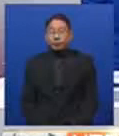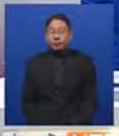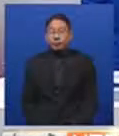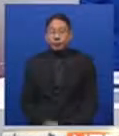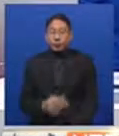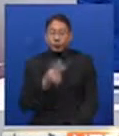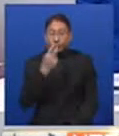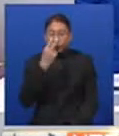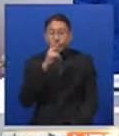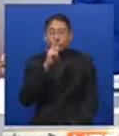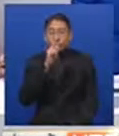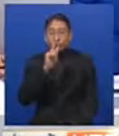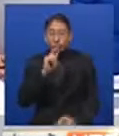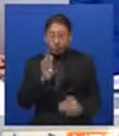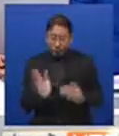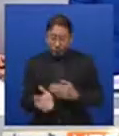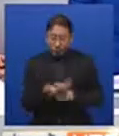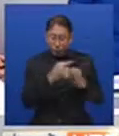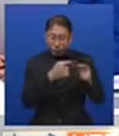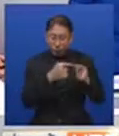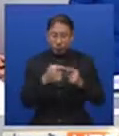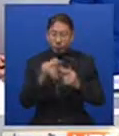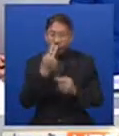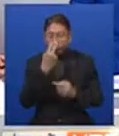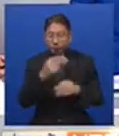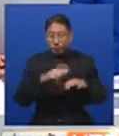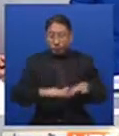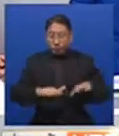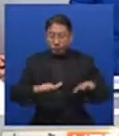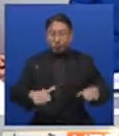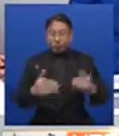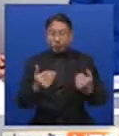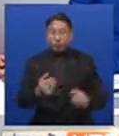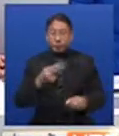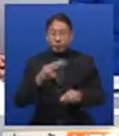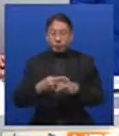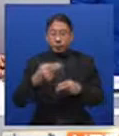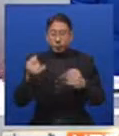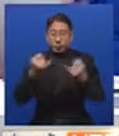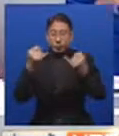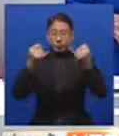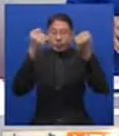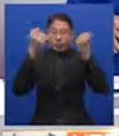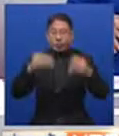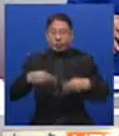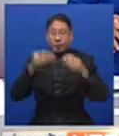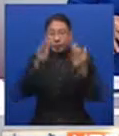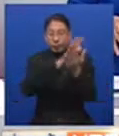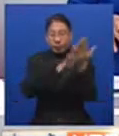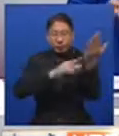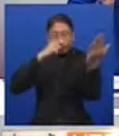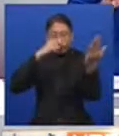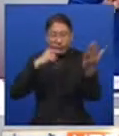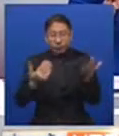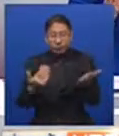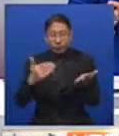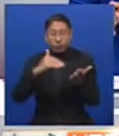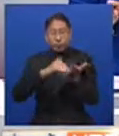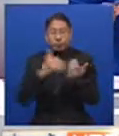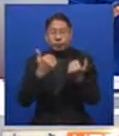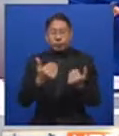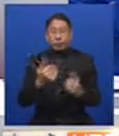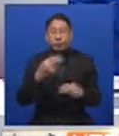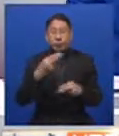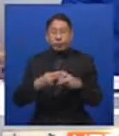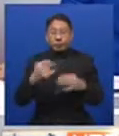ถ้ากลับมาเช้าช่วงนี้มาดูเรื่องของเยาวชนกันบ้างนะคะเยาวชนก็สร้างชื่อเสียงให้กับนานาให้กับประเทศไทยอีกแล้วนะคะโดยไปสร้างชื่อสิ